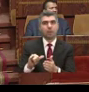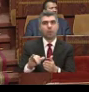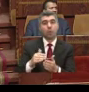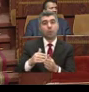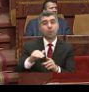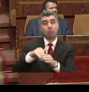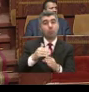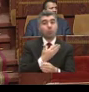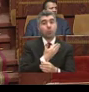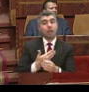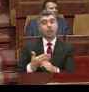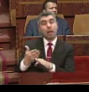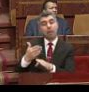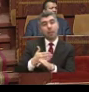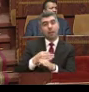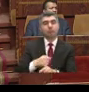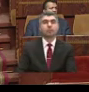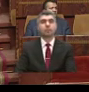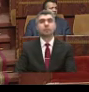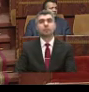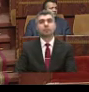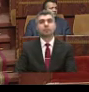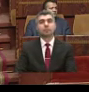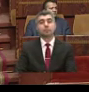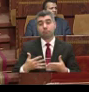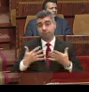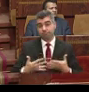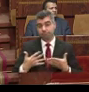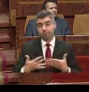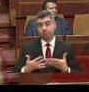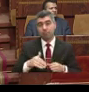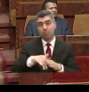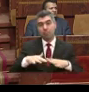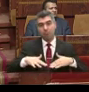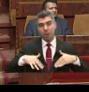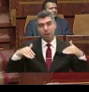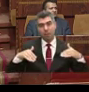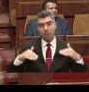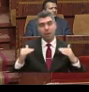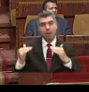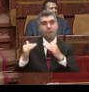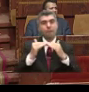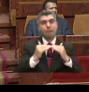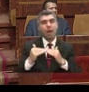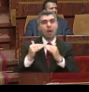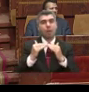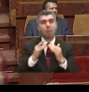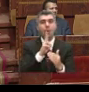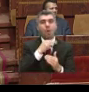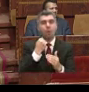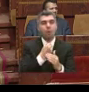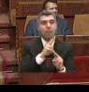المستشاري. حنا هذه مؤسسة خصنا نتفقوا، خص الحكومة هي الأولى